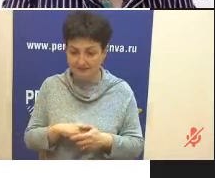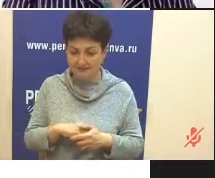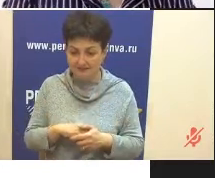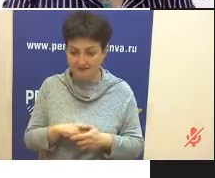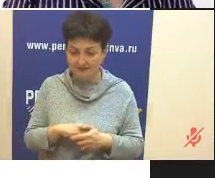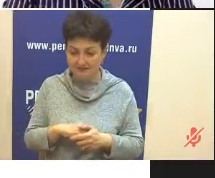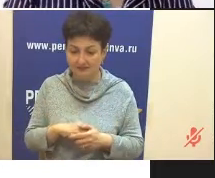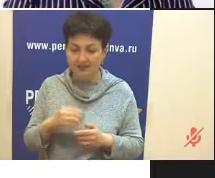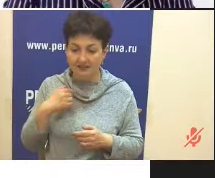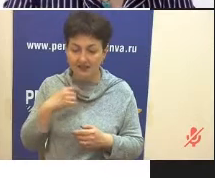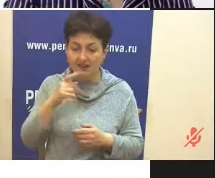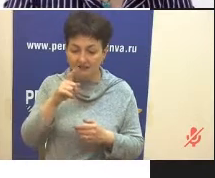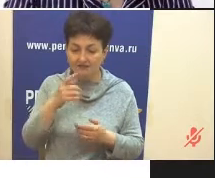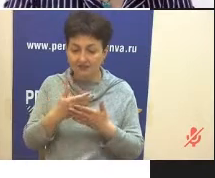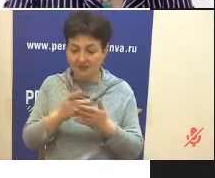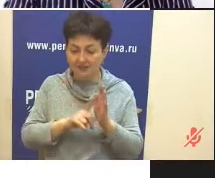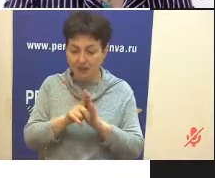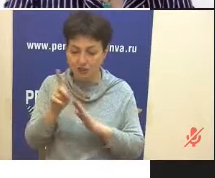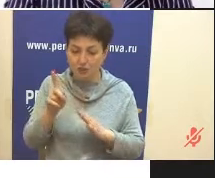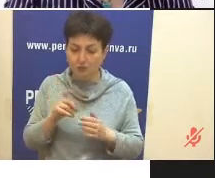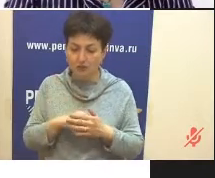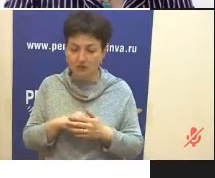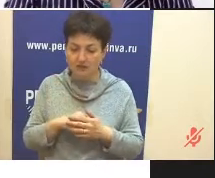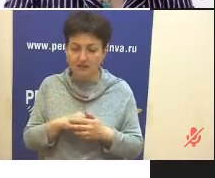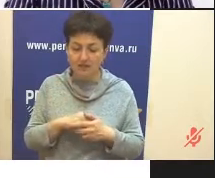Ну что, я, наверное, начну и